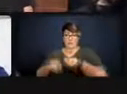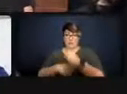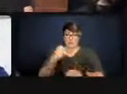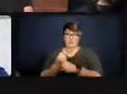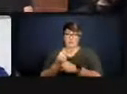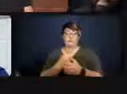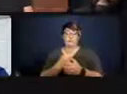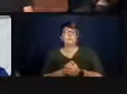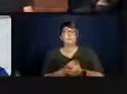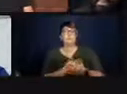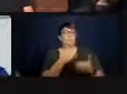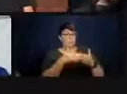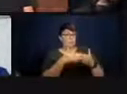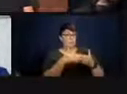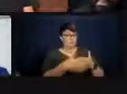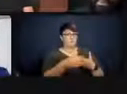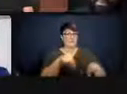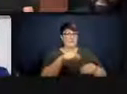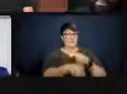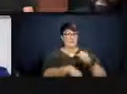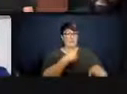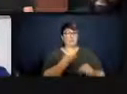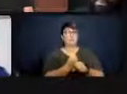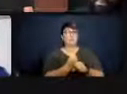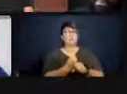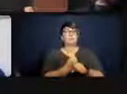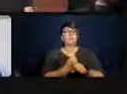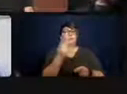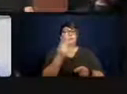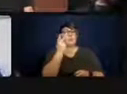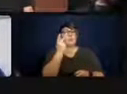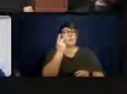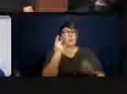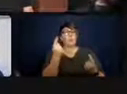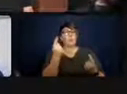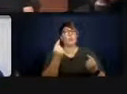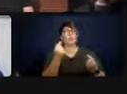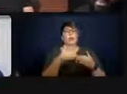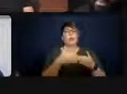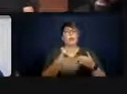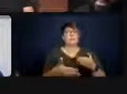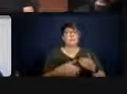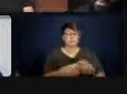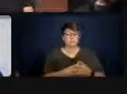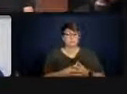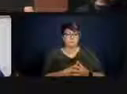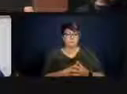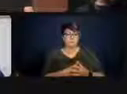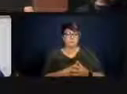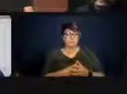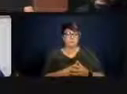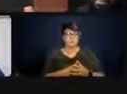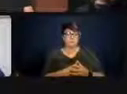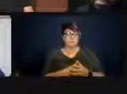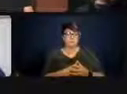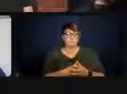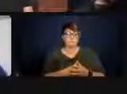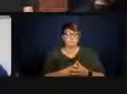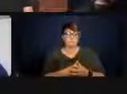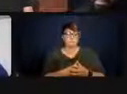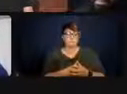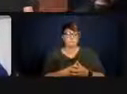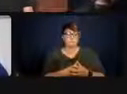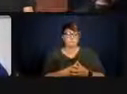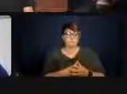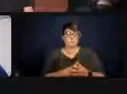خلال هذا العمل. إذا في خلال هذا العام ما رأيناه، وسأتحدث عن كيفية الاستمرار.